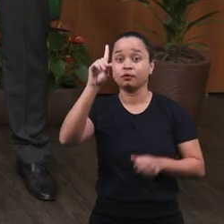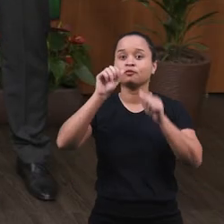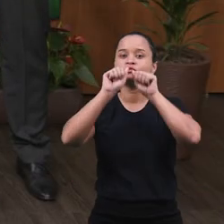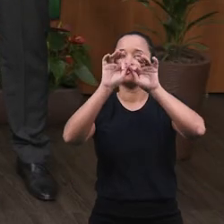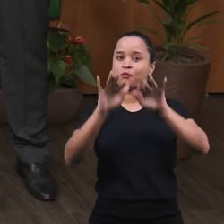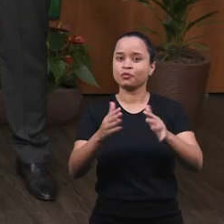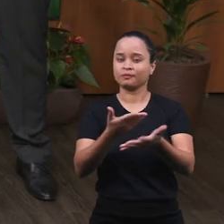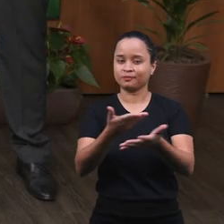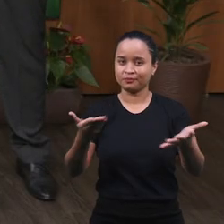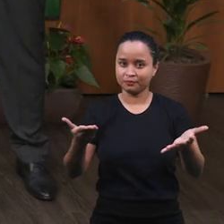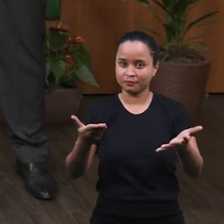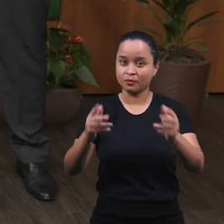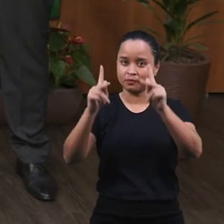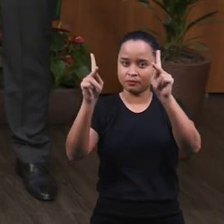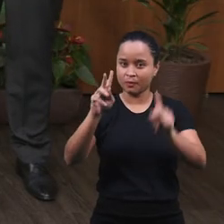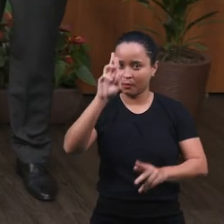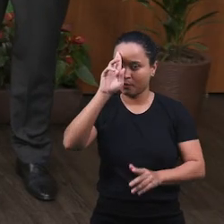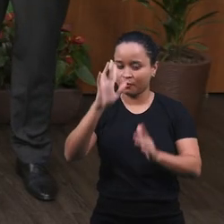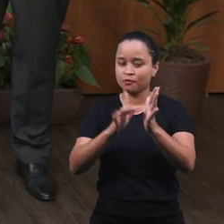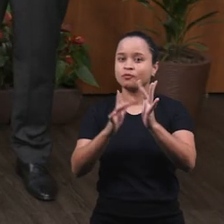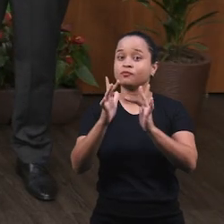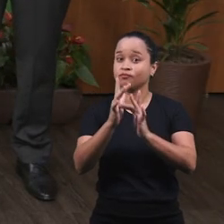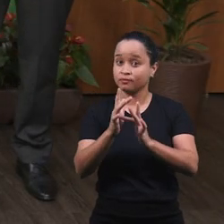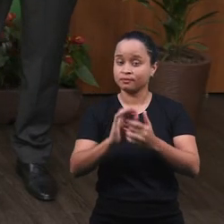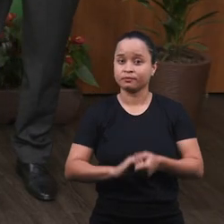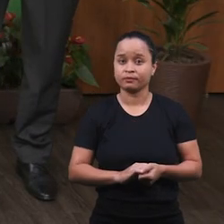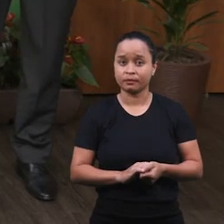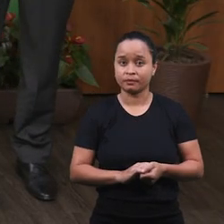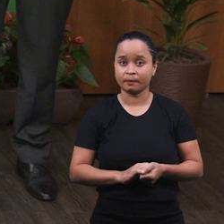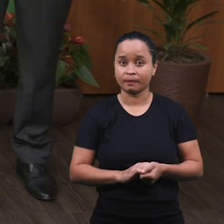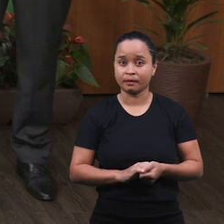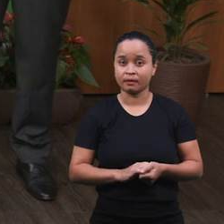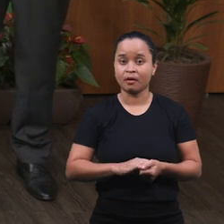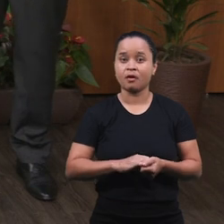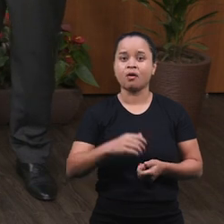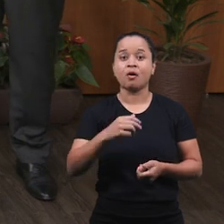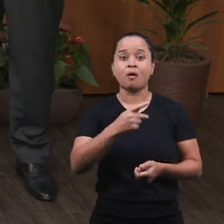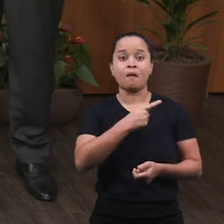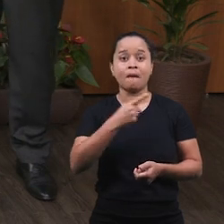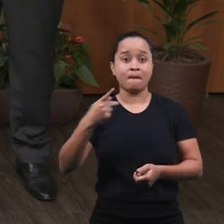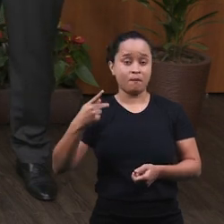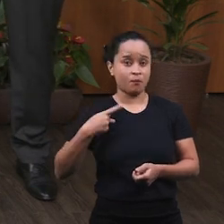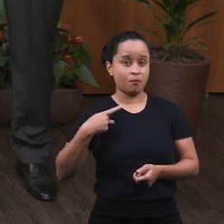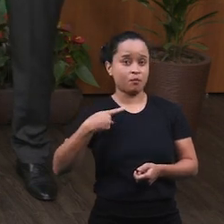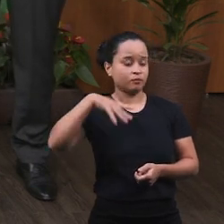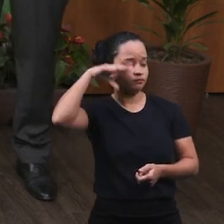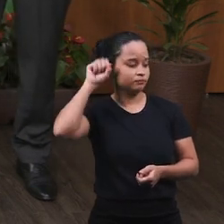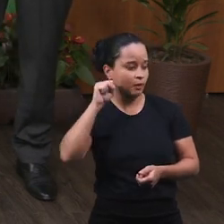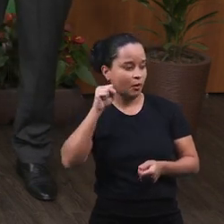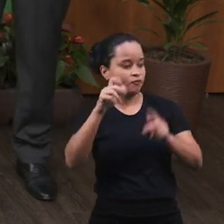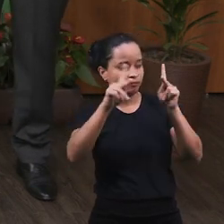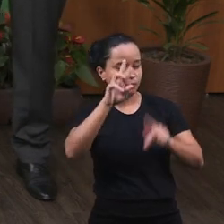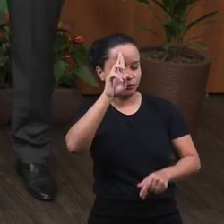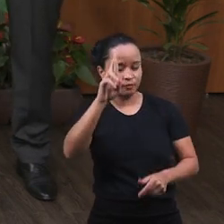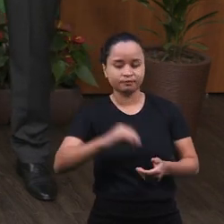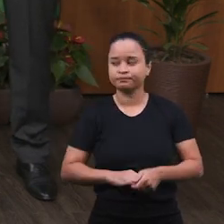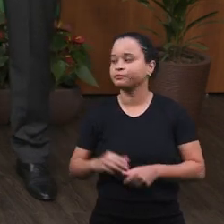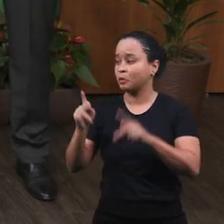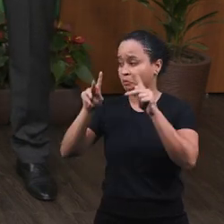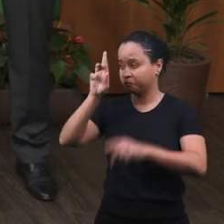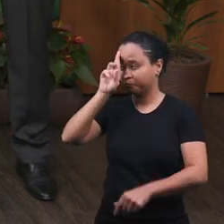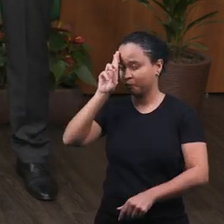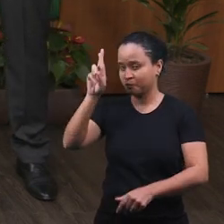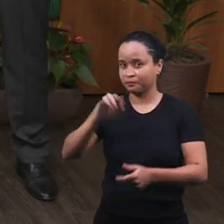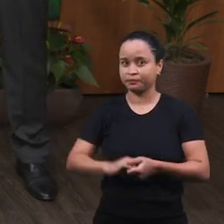Que Dieu bénisse à tous. La paix du Seigneur Jésus. Pasteur Sergio, la paix du Seigneur. Il y